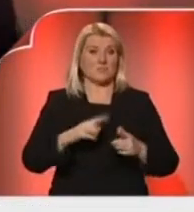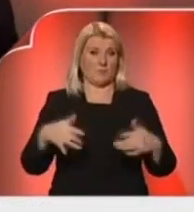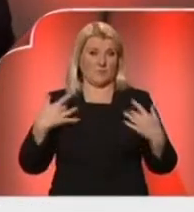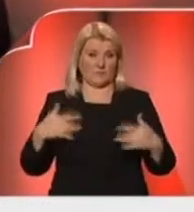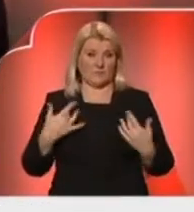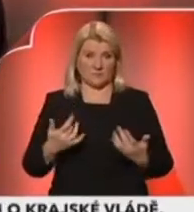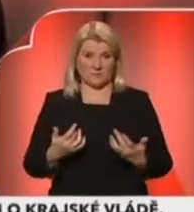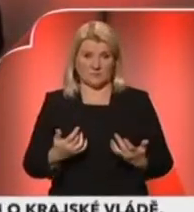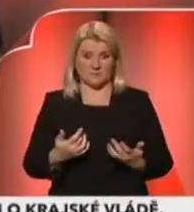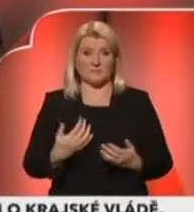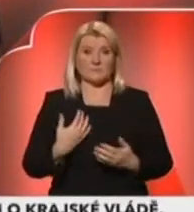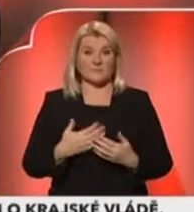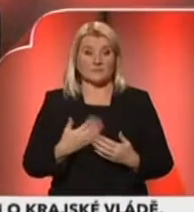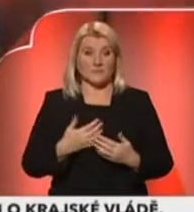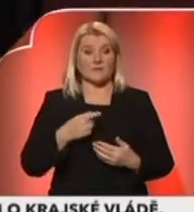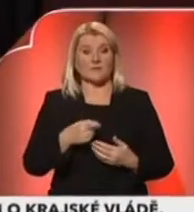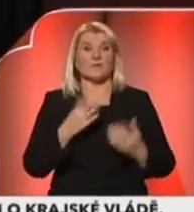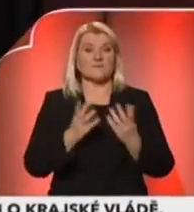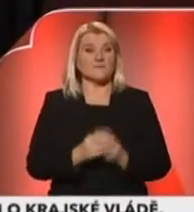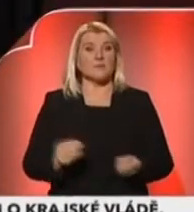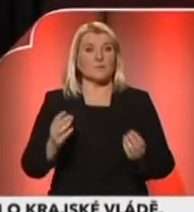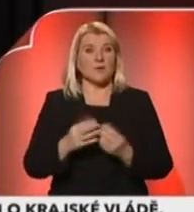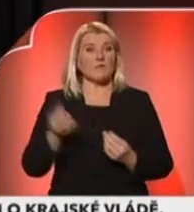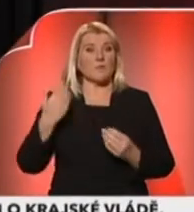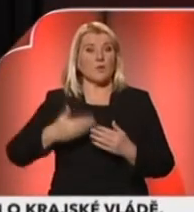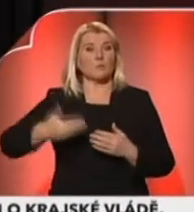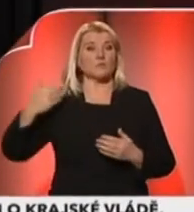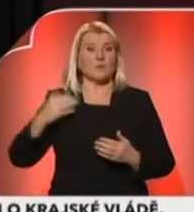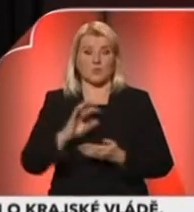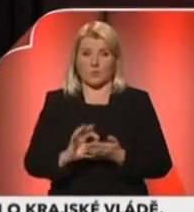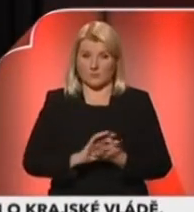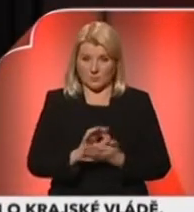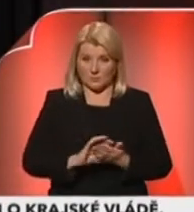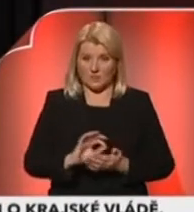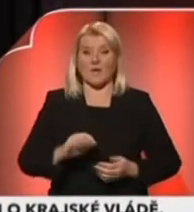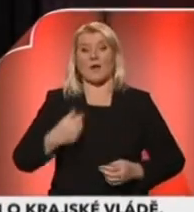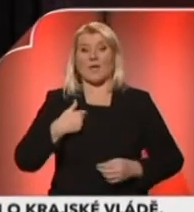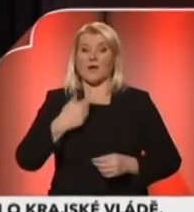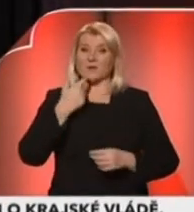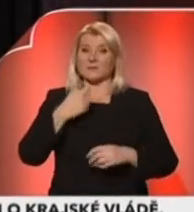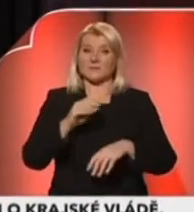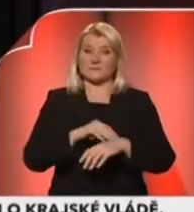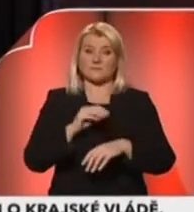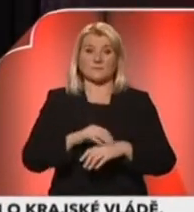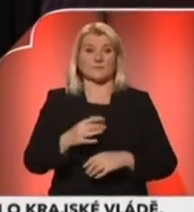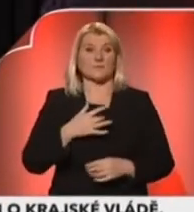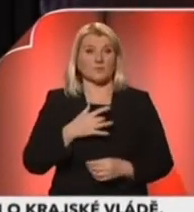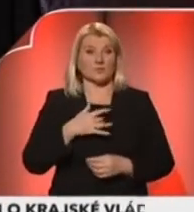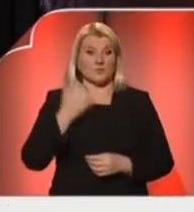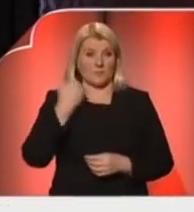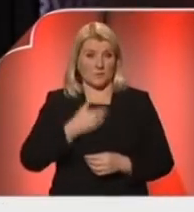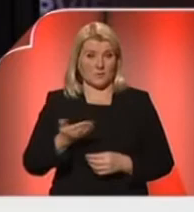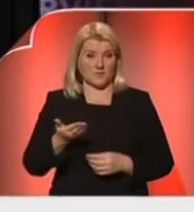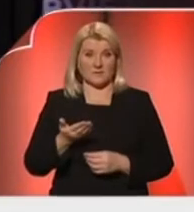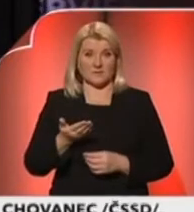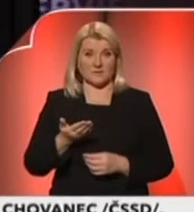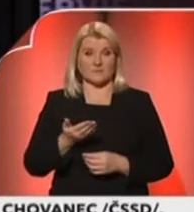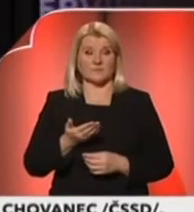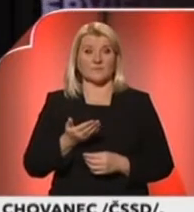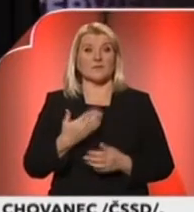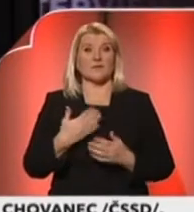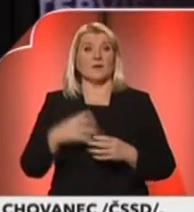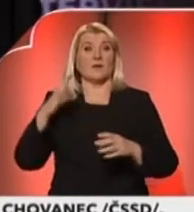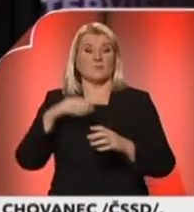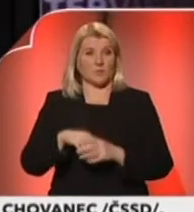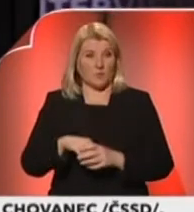mluvíte ještě o předchozím období. Já jenom chci říci, že občanští demokraté samozřejmě především